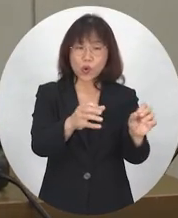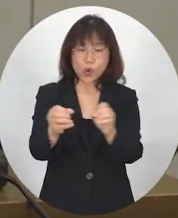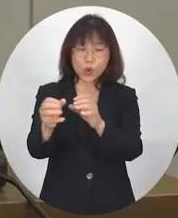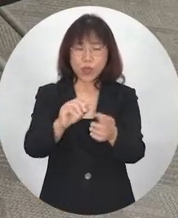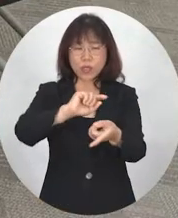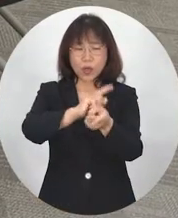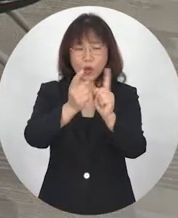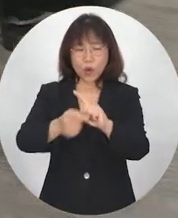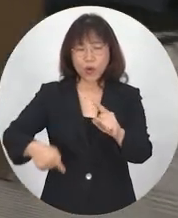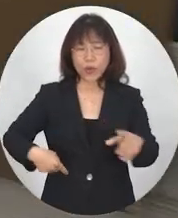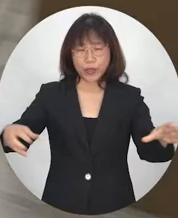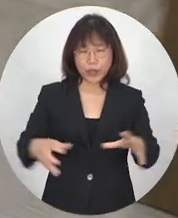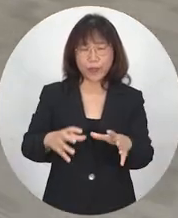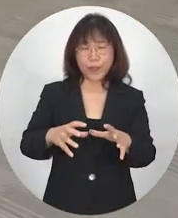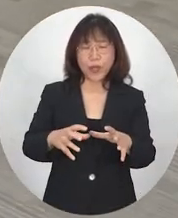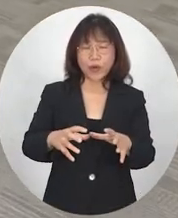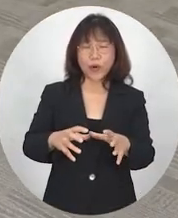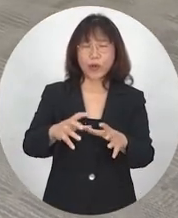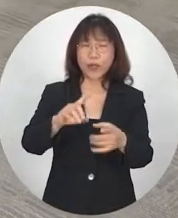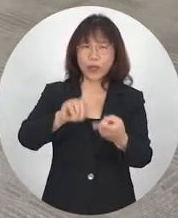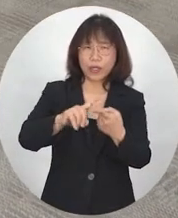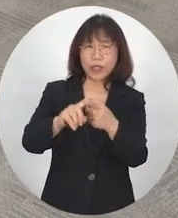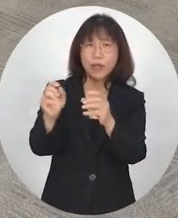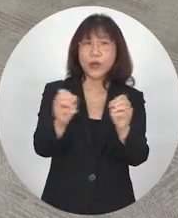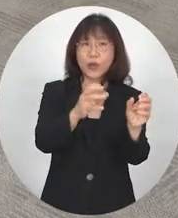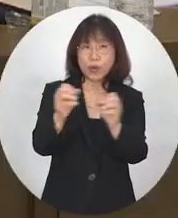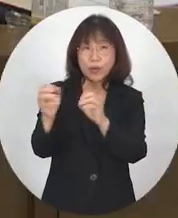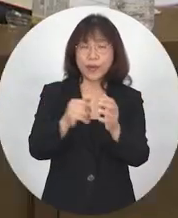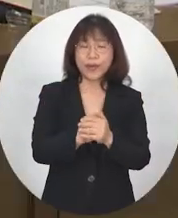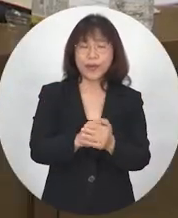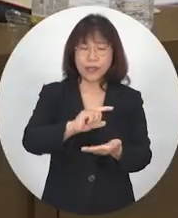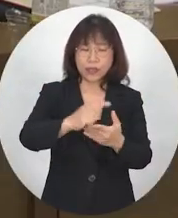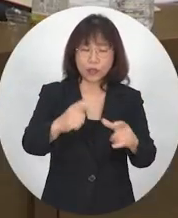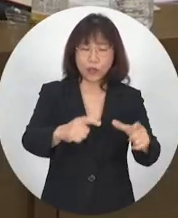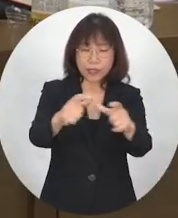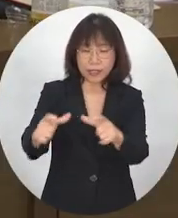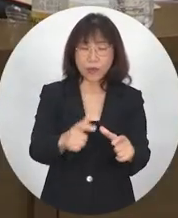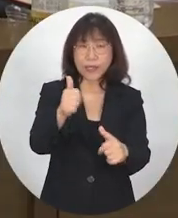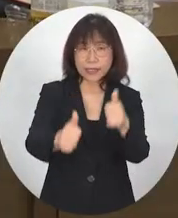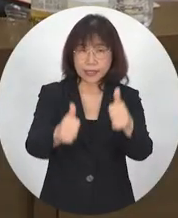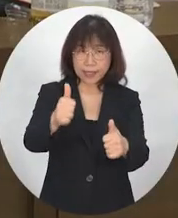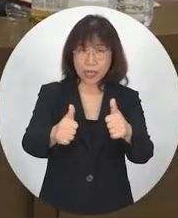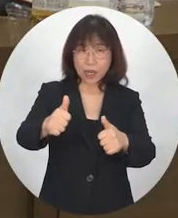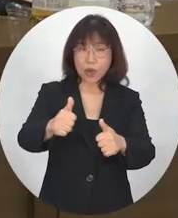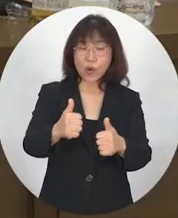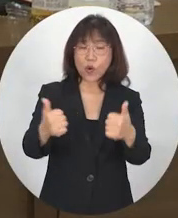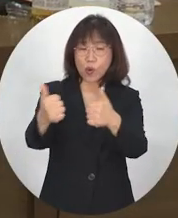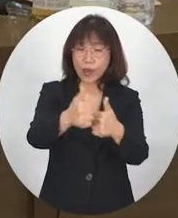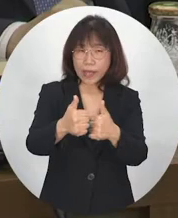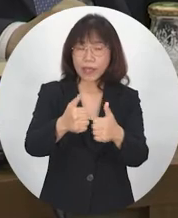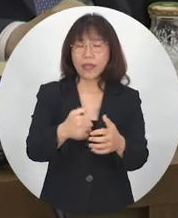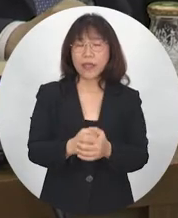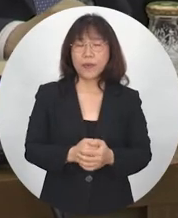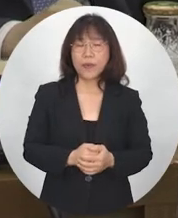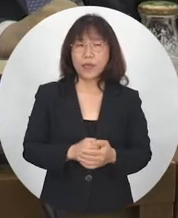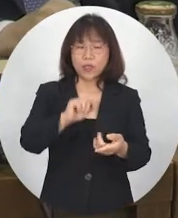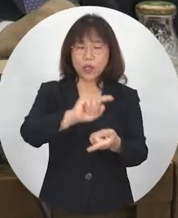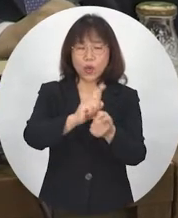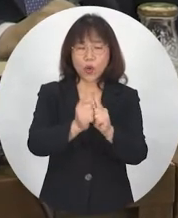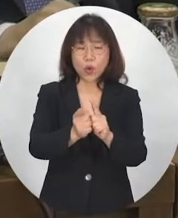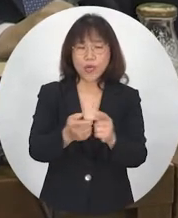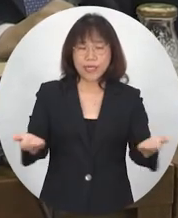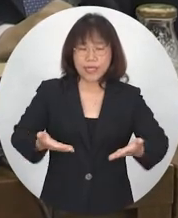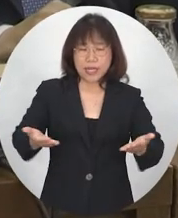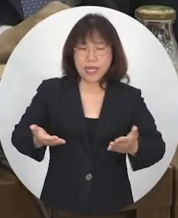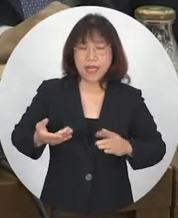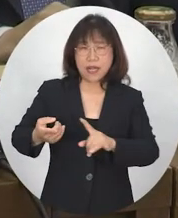대해 토의하고 상호 협력 방안을 논의하는 시간을 가졌습니다. 강서구 기관장협의회는 지역 내 기관들의 업무